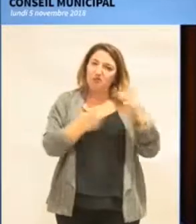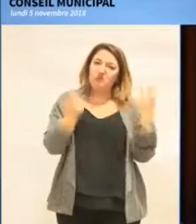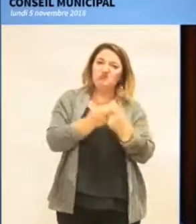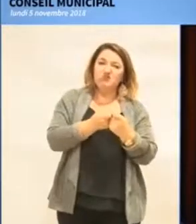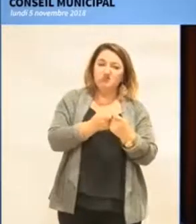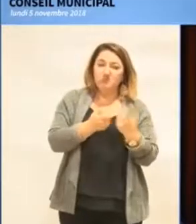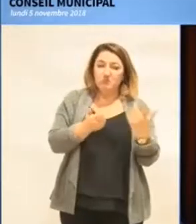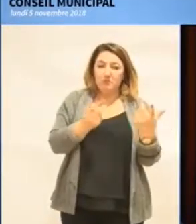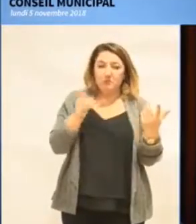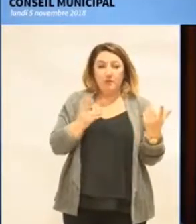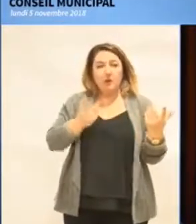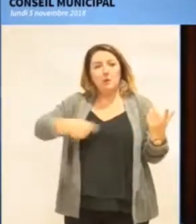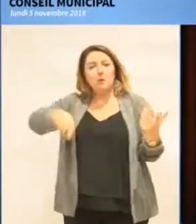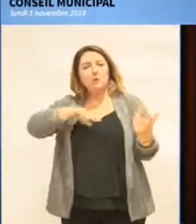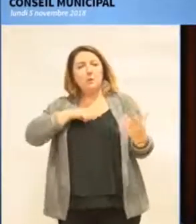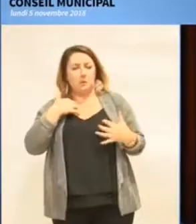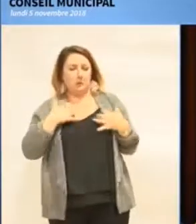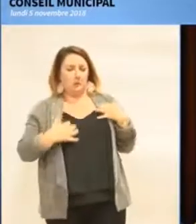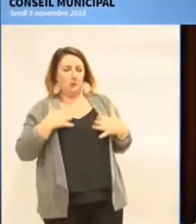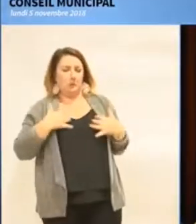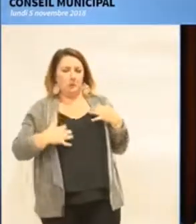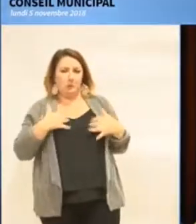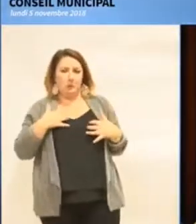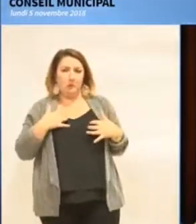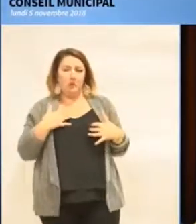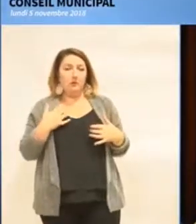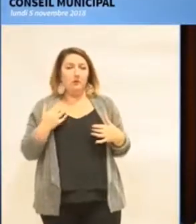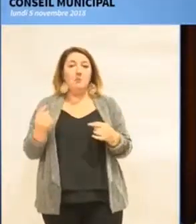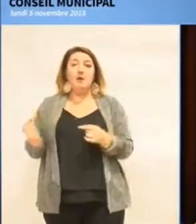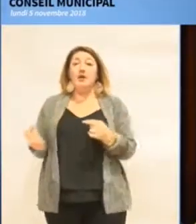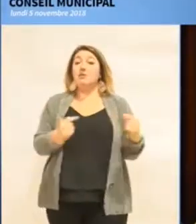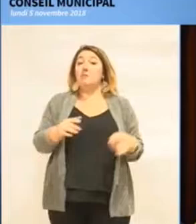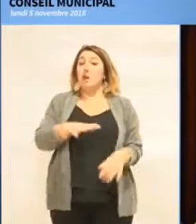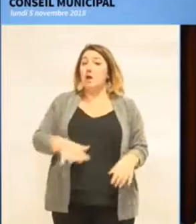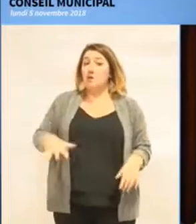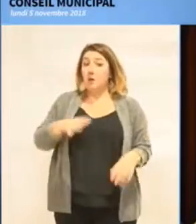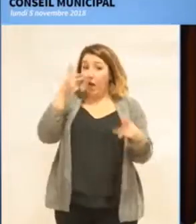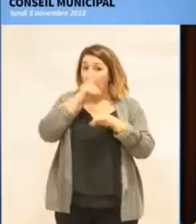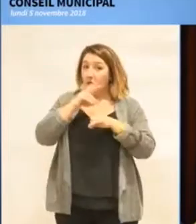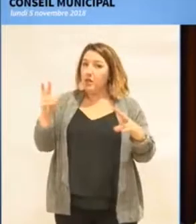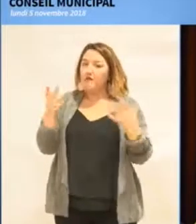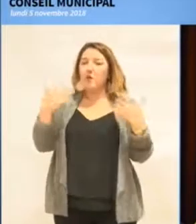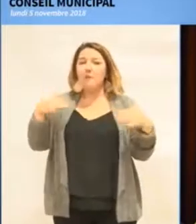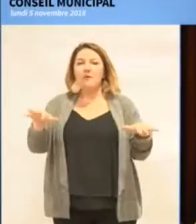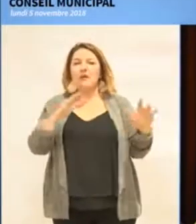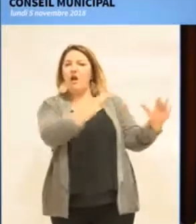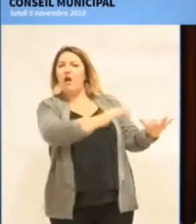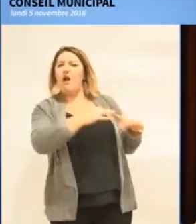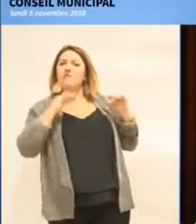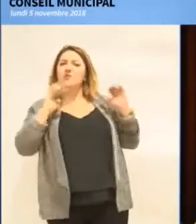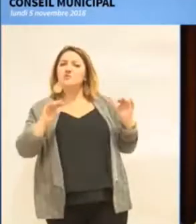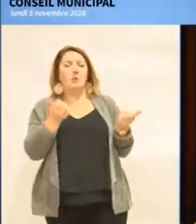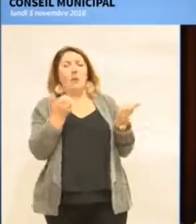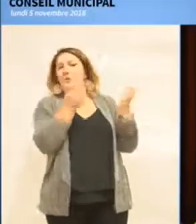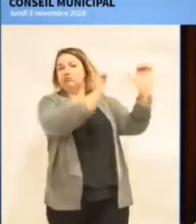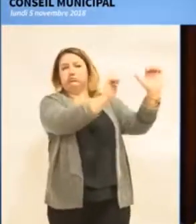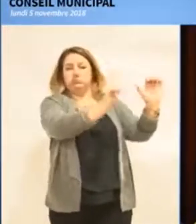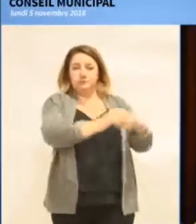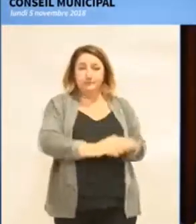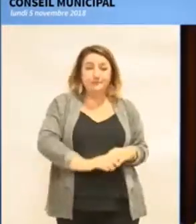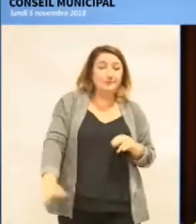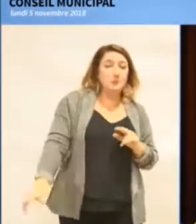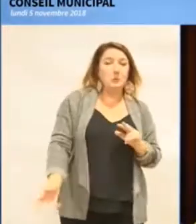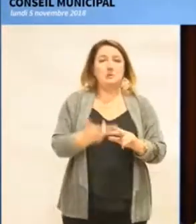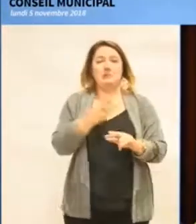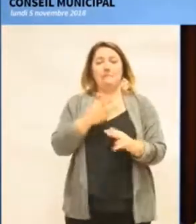tendances qui n'ont rien à voir avec le débat local et qui malheureusement impactent nos débats. Le troisième point, et c'est le dernier,